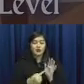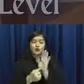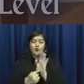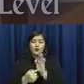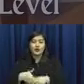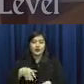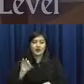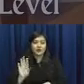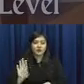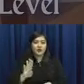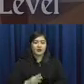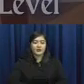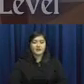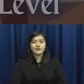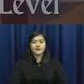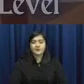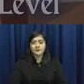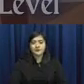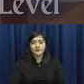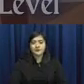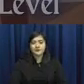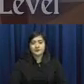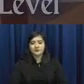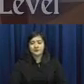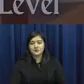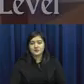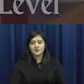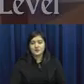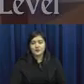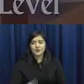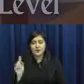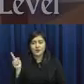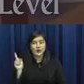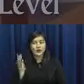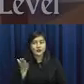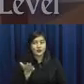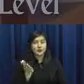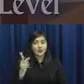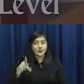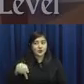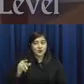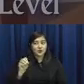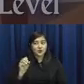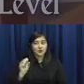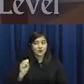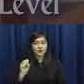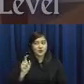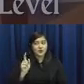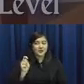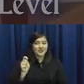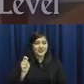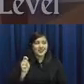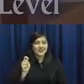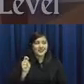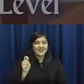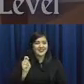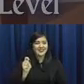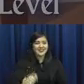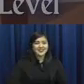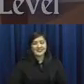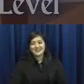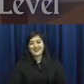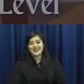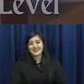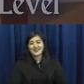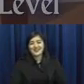Fathers, you see, ano ang laman ng post mo sa Facebook? Parang nasilip mo yan, ha? Hindi ko